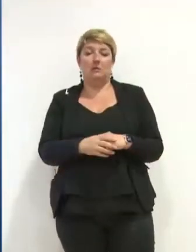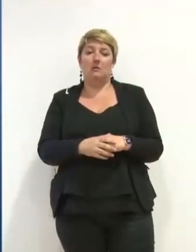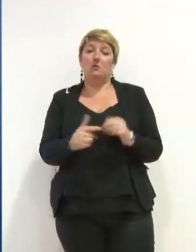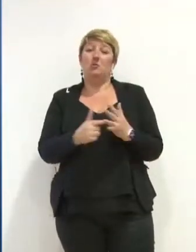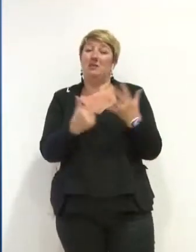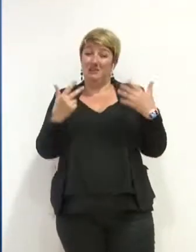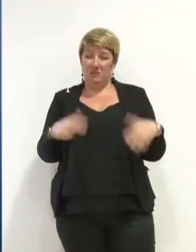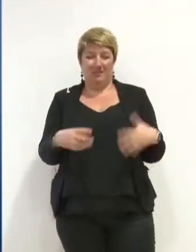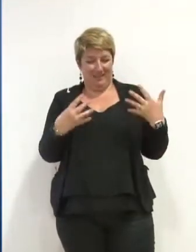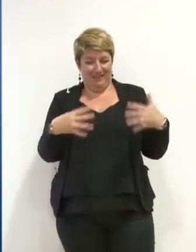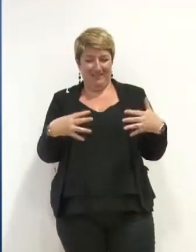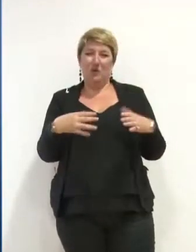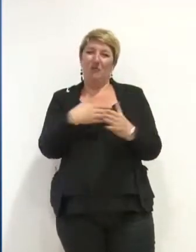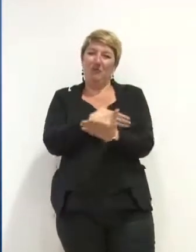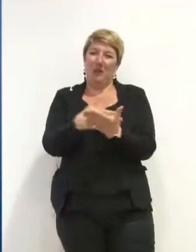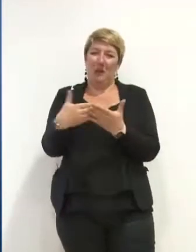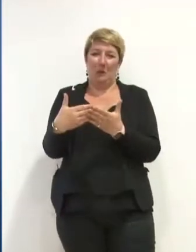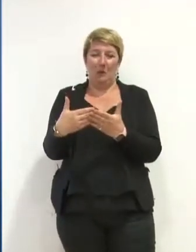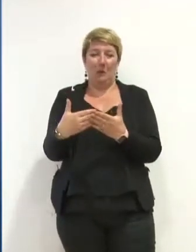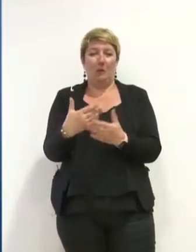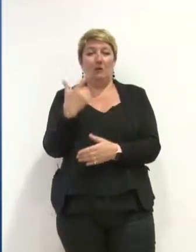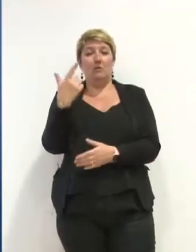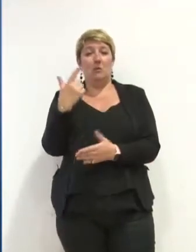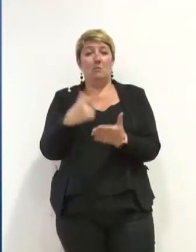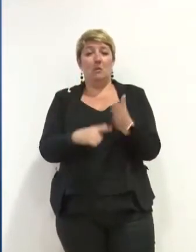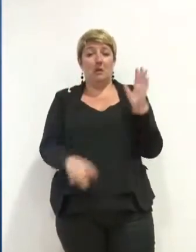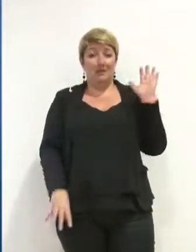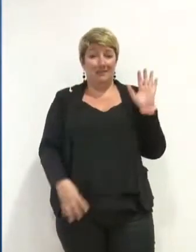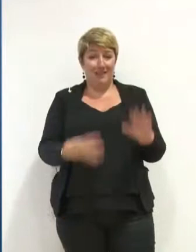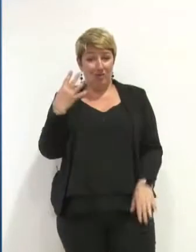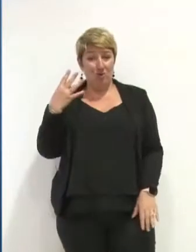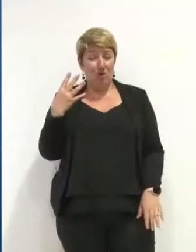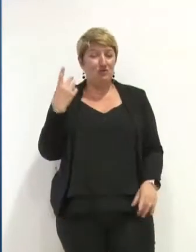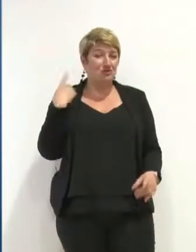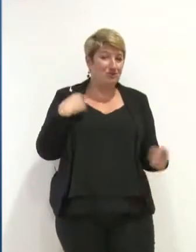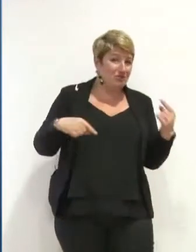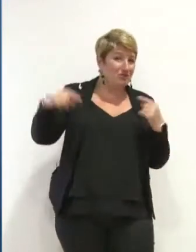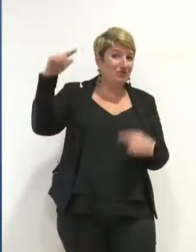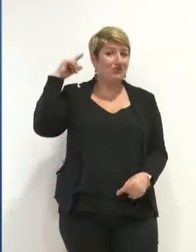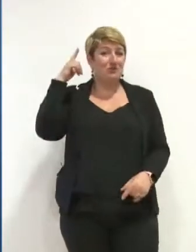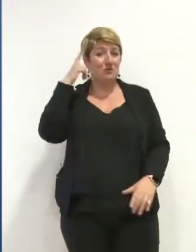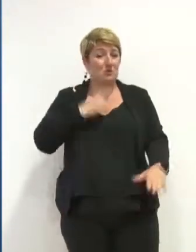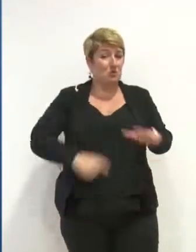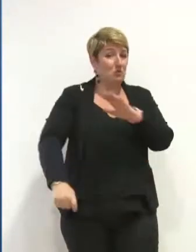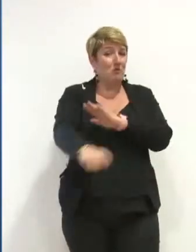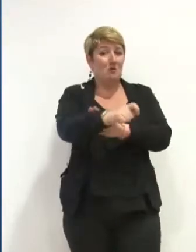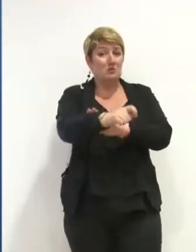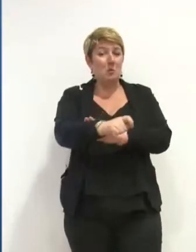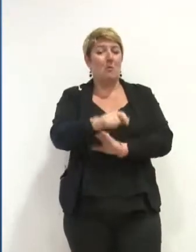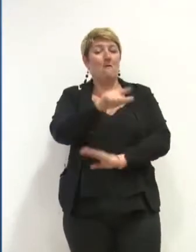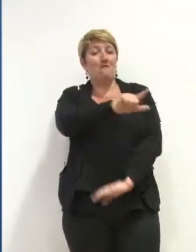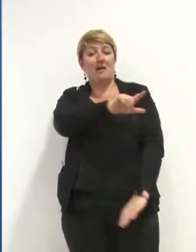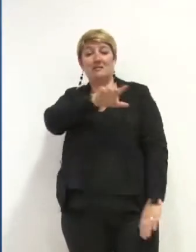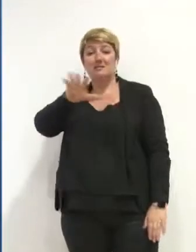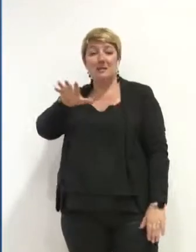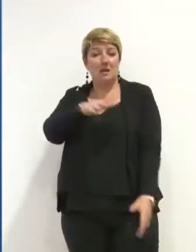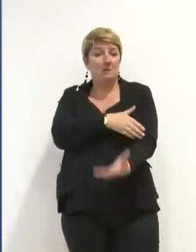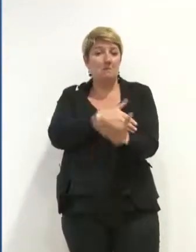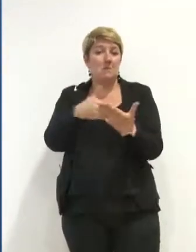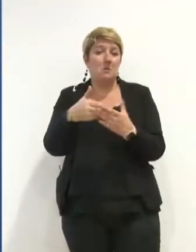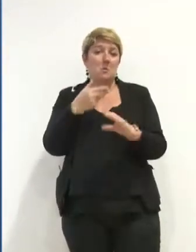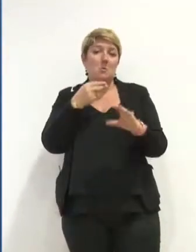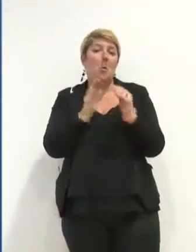en 2018, quand on sait qu'en 2014, les subventions CCAS étaient de 25 millions d'euros, d'un peu plus de 25 millions